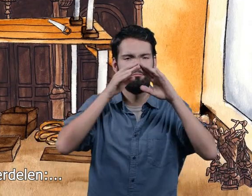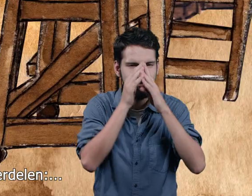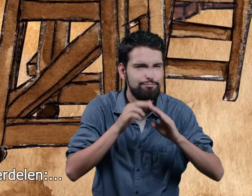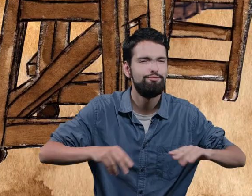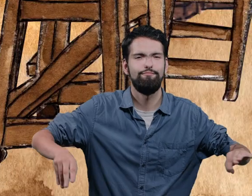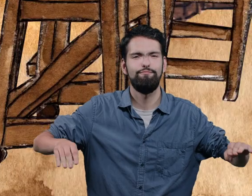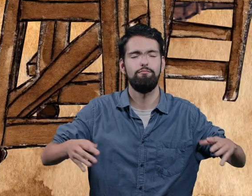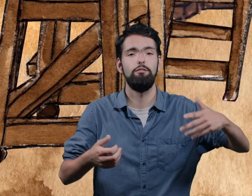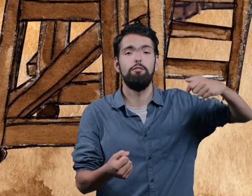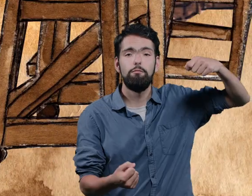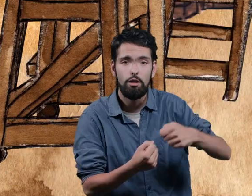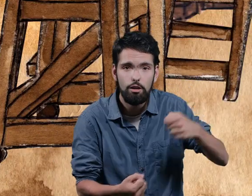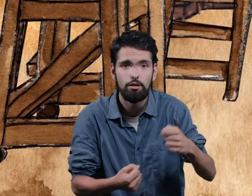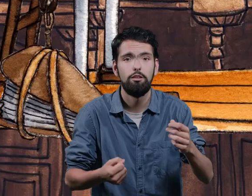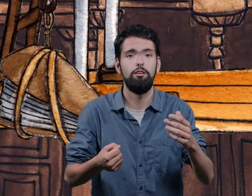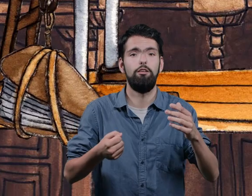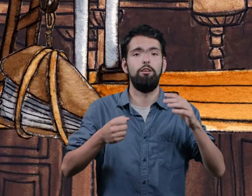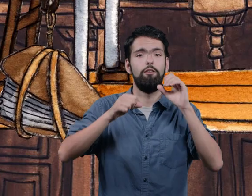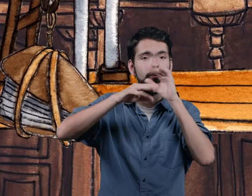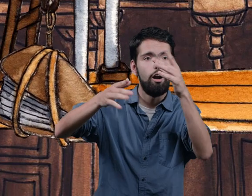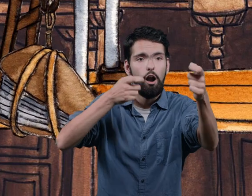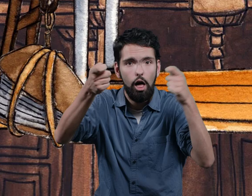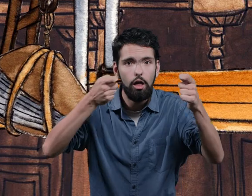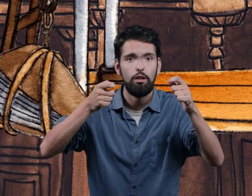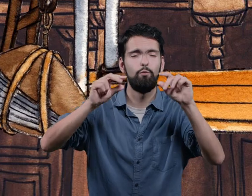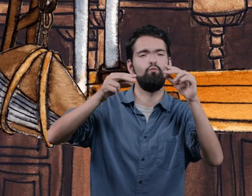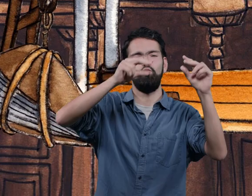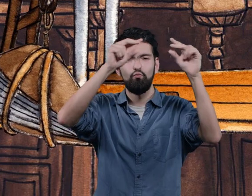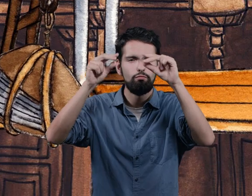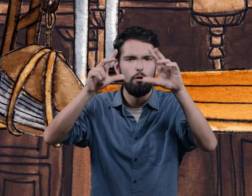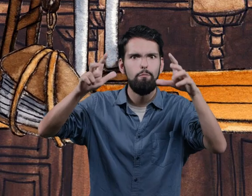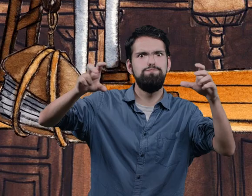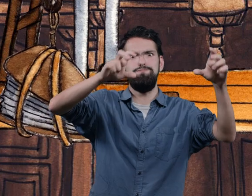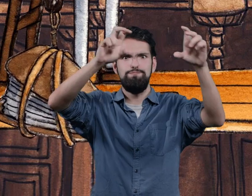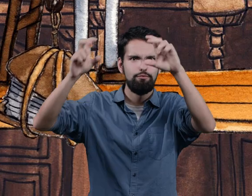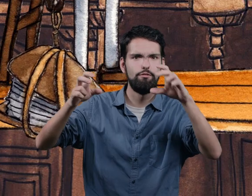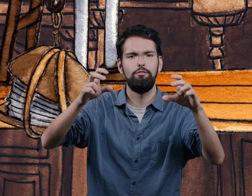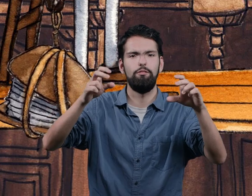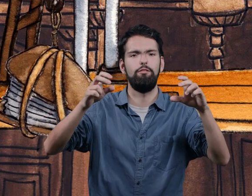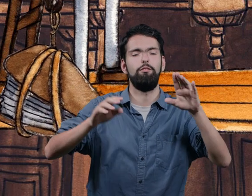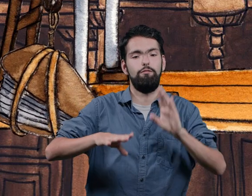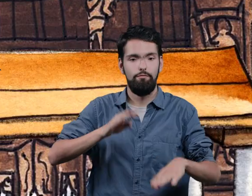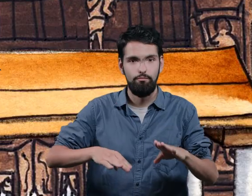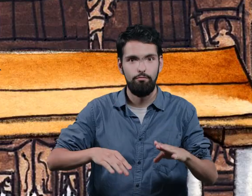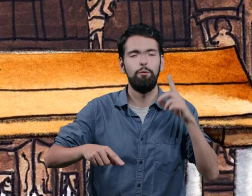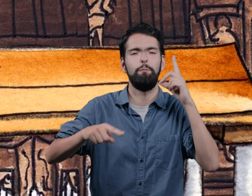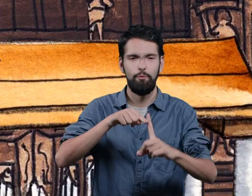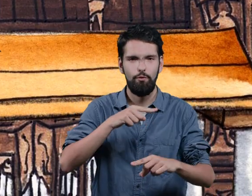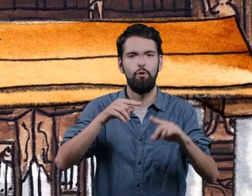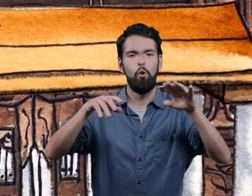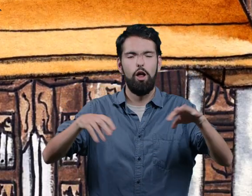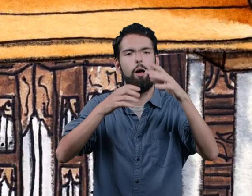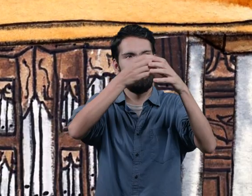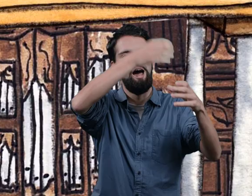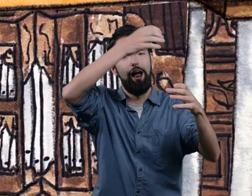grote onderdelen. Balgen, windladen, ventielen, registerknoppen,